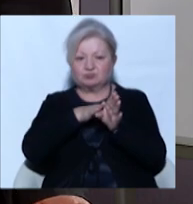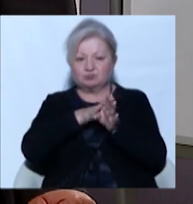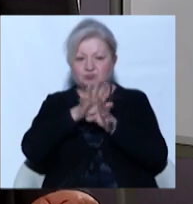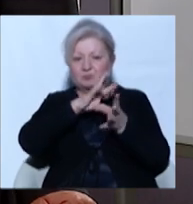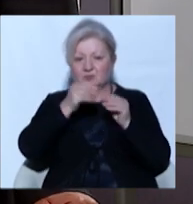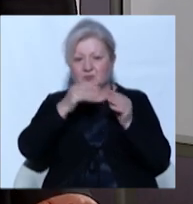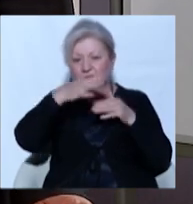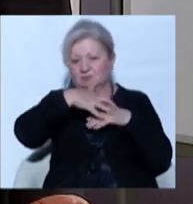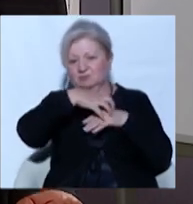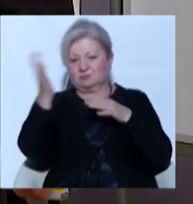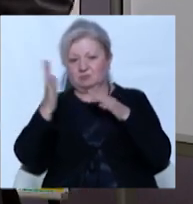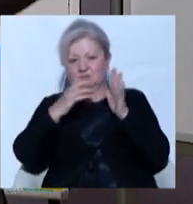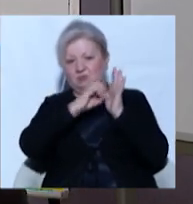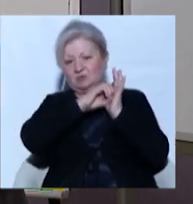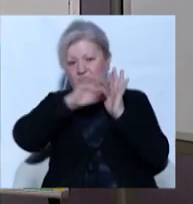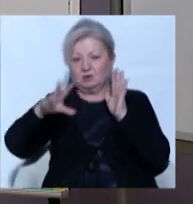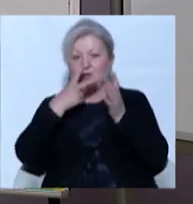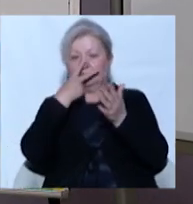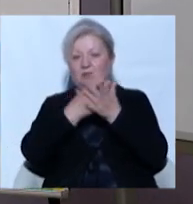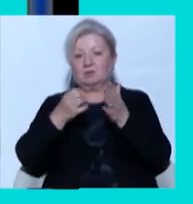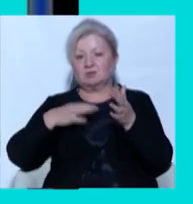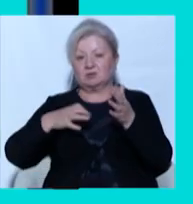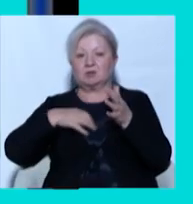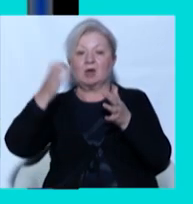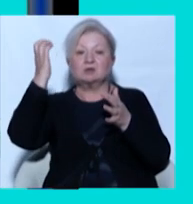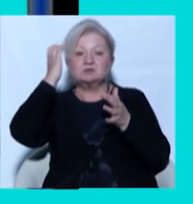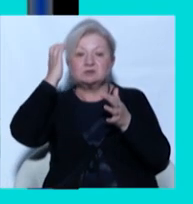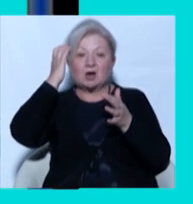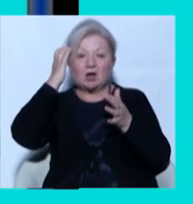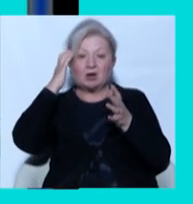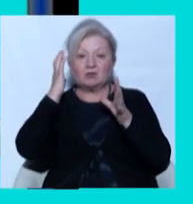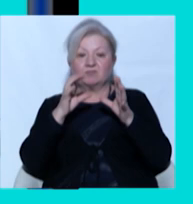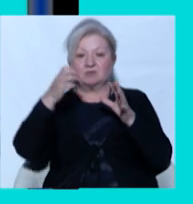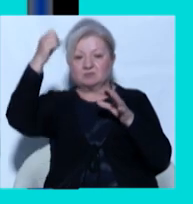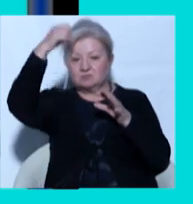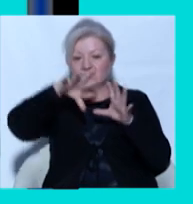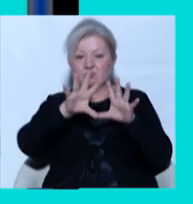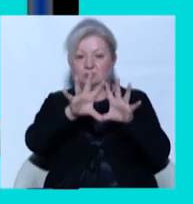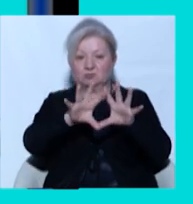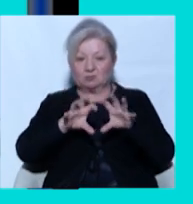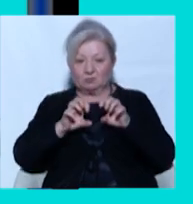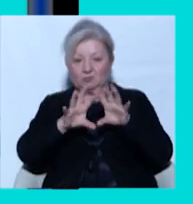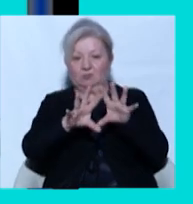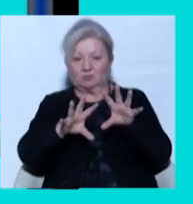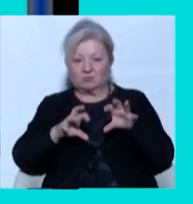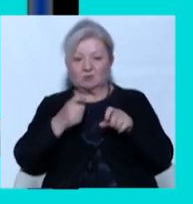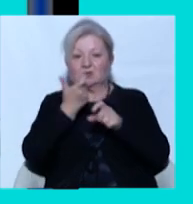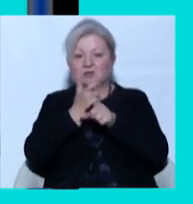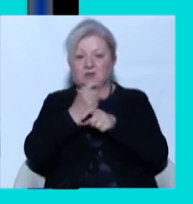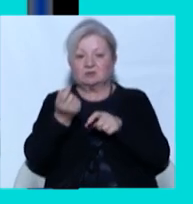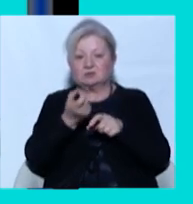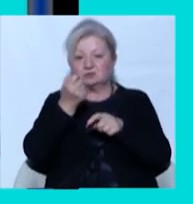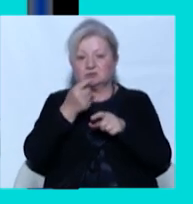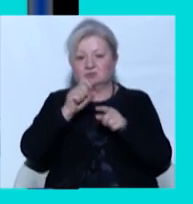აირეკლება და ჩვენი თვალის არეში ხვდება. ამას ჩვენ თეთრად ხედავთ. შავი საგანი თან თქავს მთელ დასხივებას და ძალიან